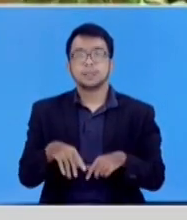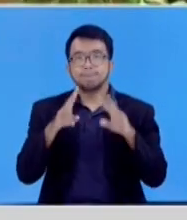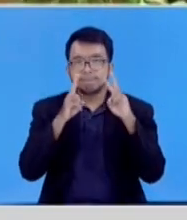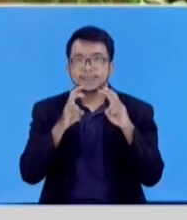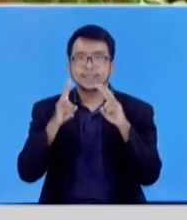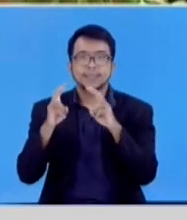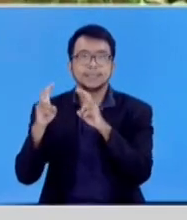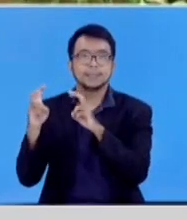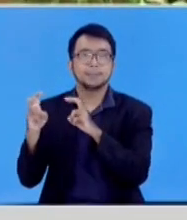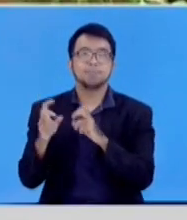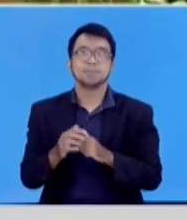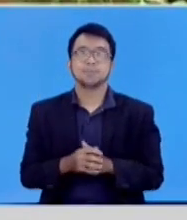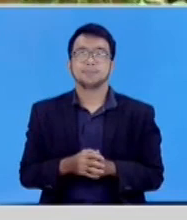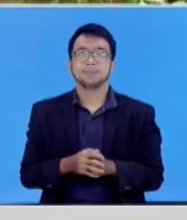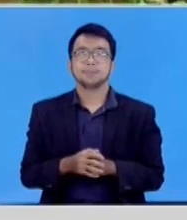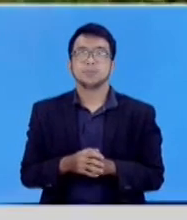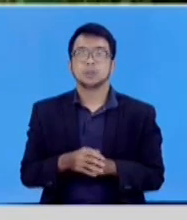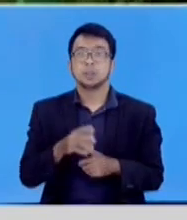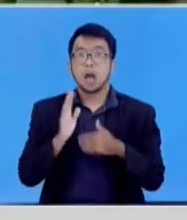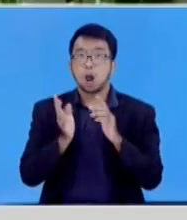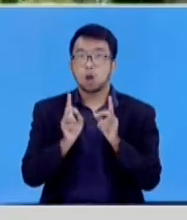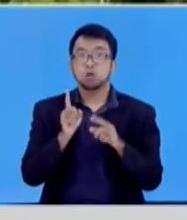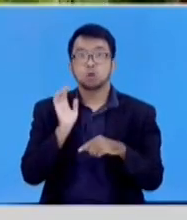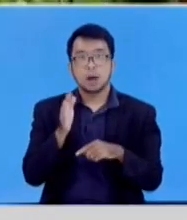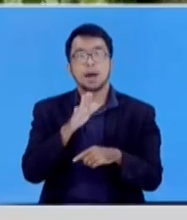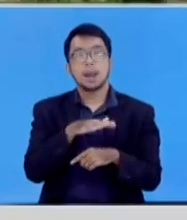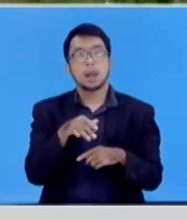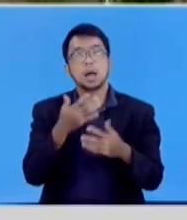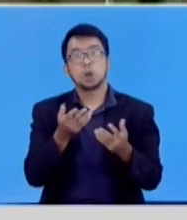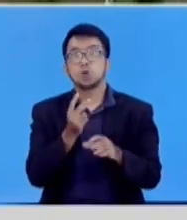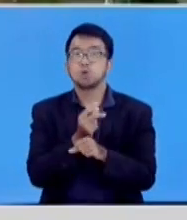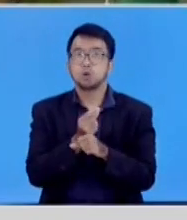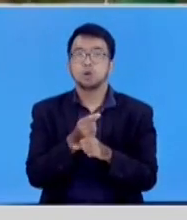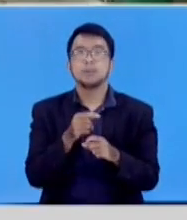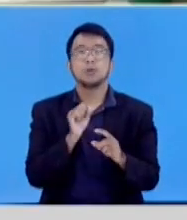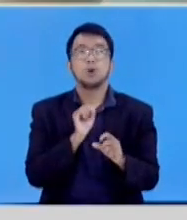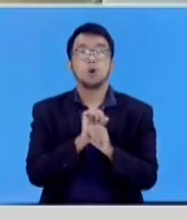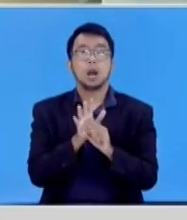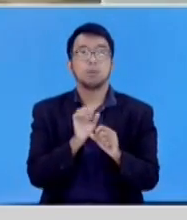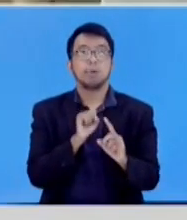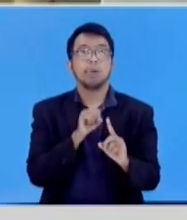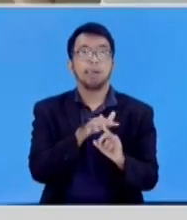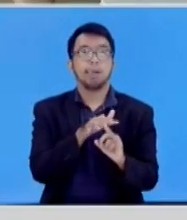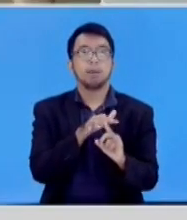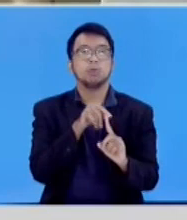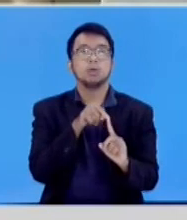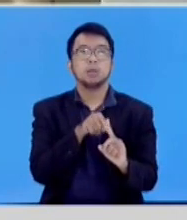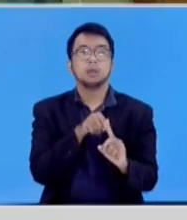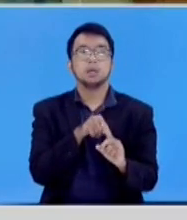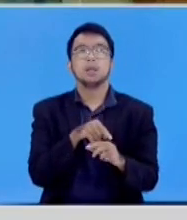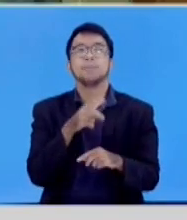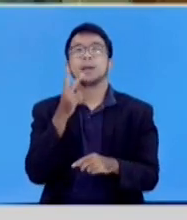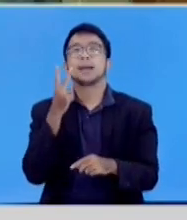dilakukan tracing, siswa tersebut atau guru yang terkena COVID kemana mereka, dengan siapa mereka